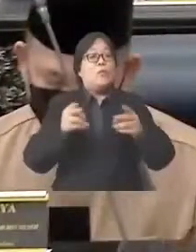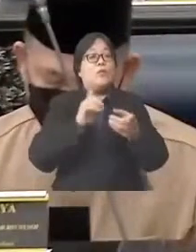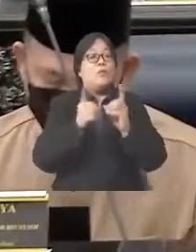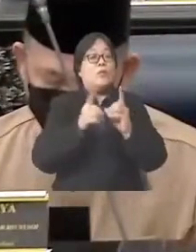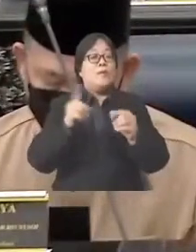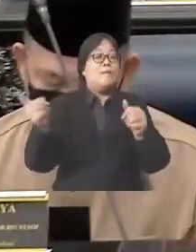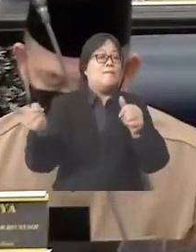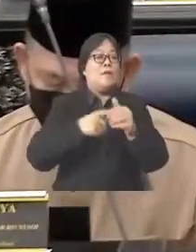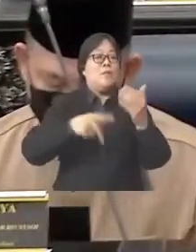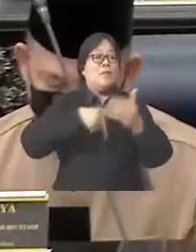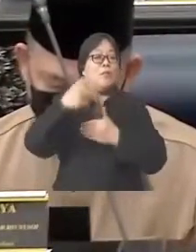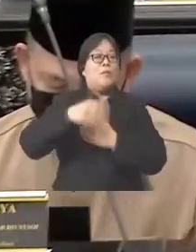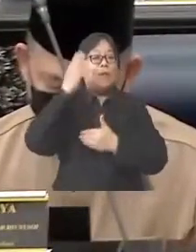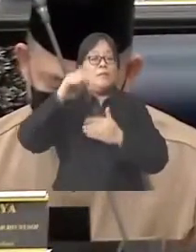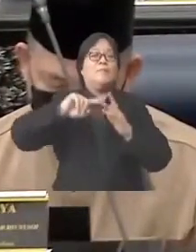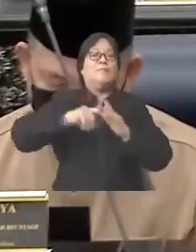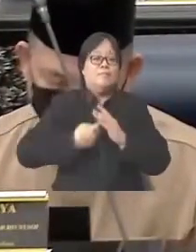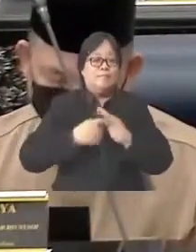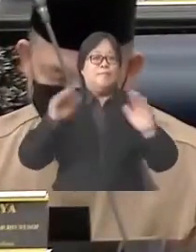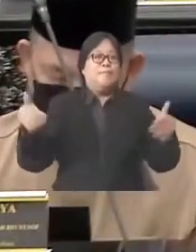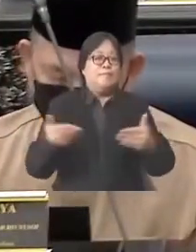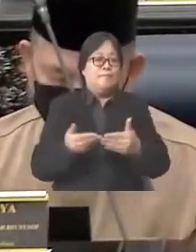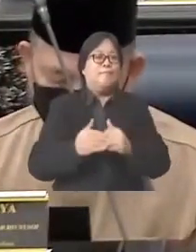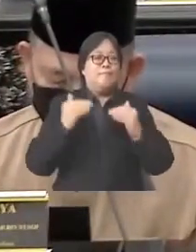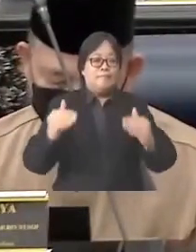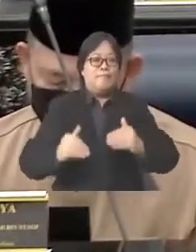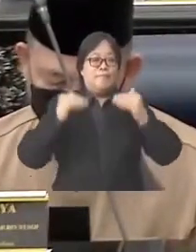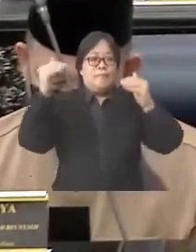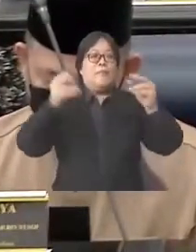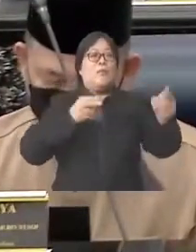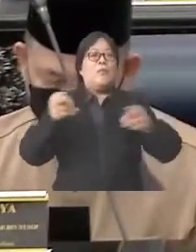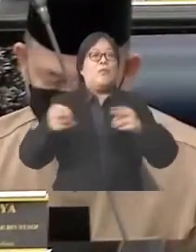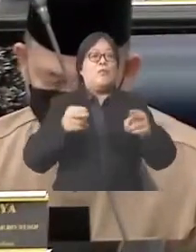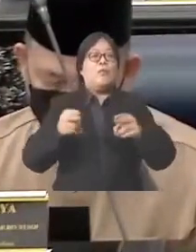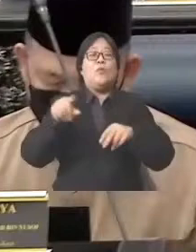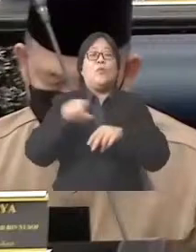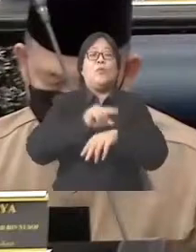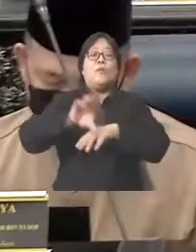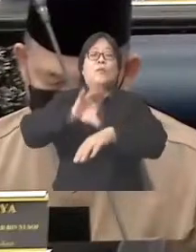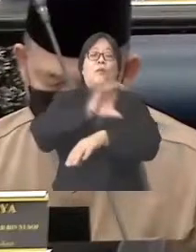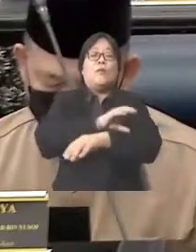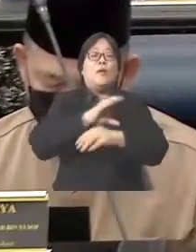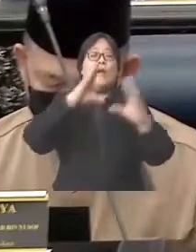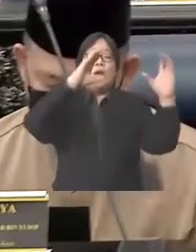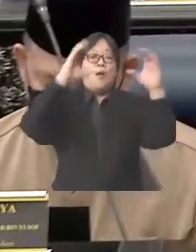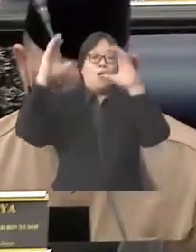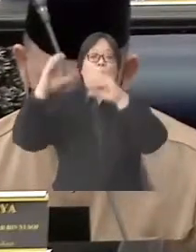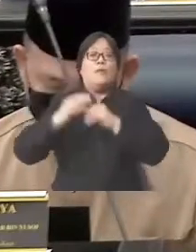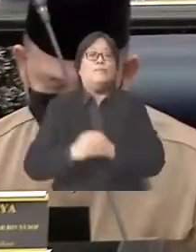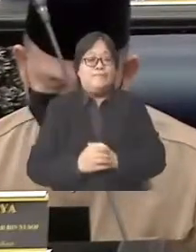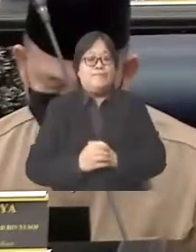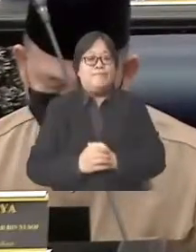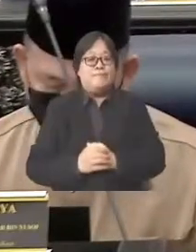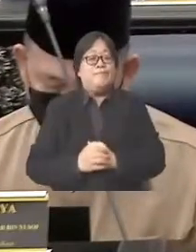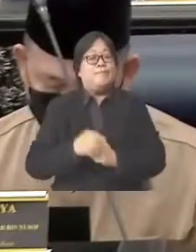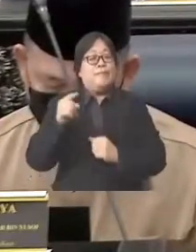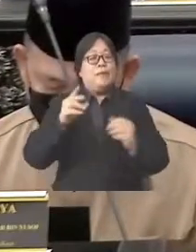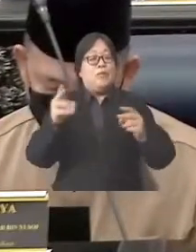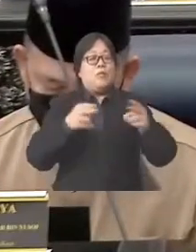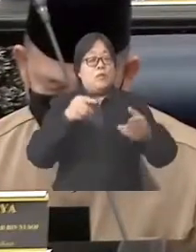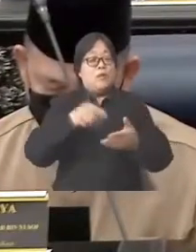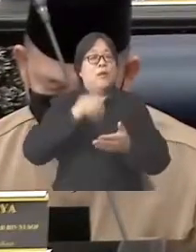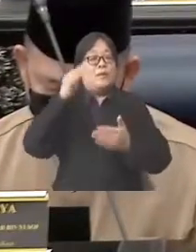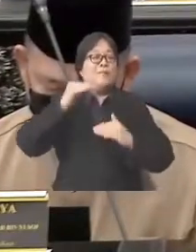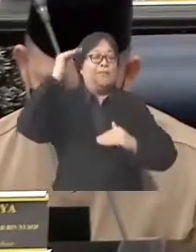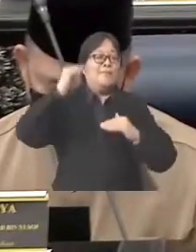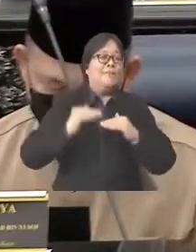setiap digital flash program akan diperkenalkan bagi meningkatkan usaha penggunaan pengkompres heran awan secara tidak langsung ini setiap